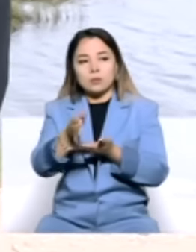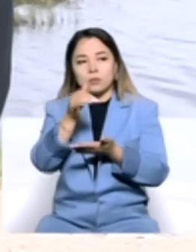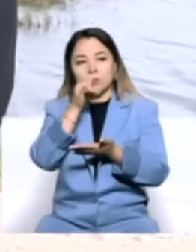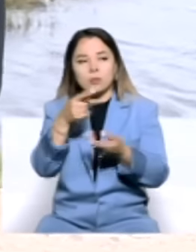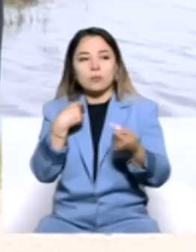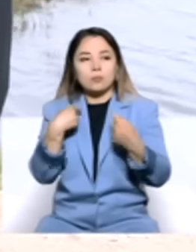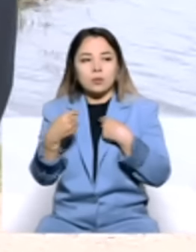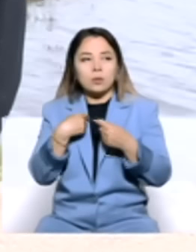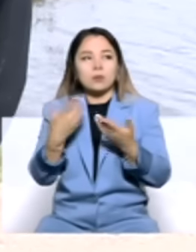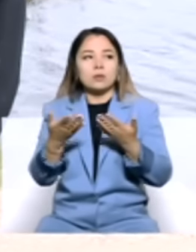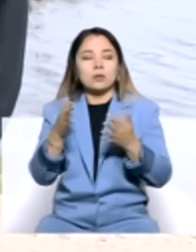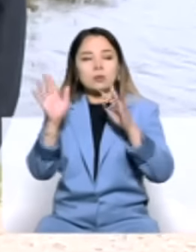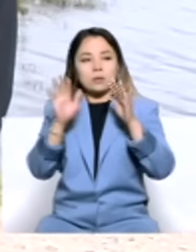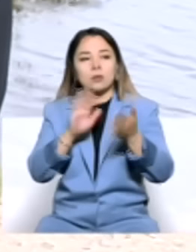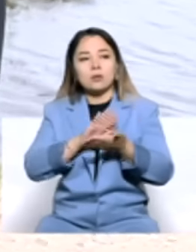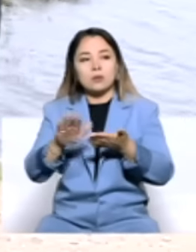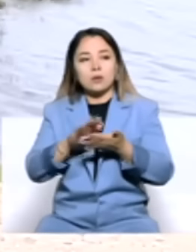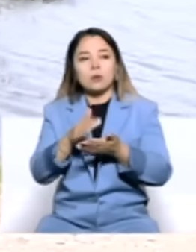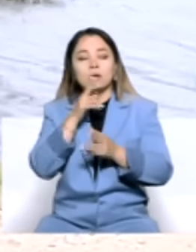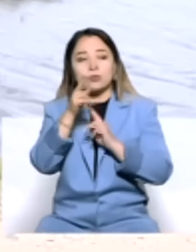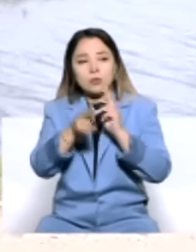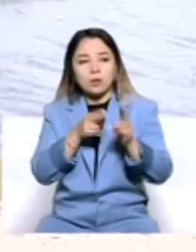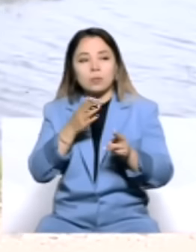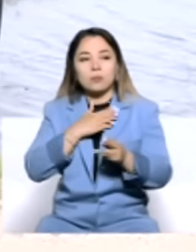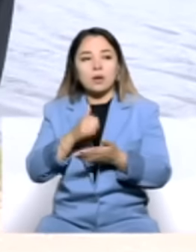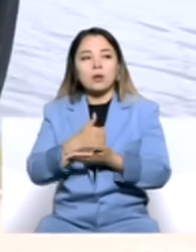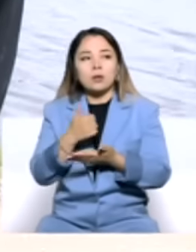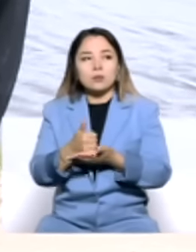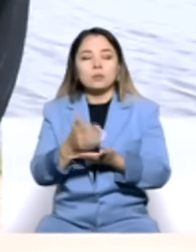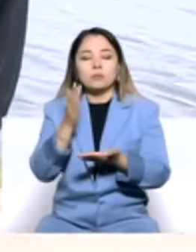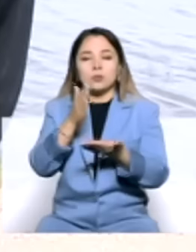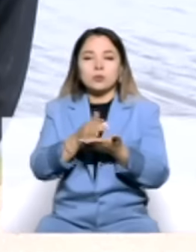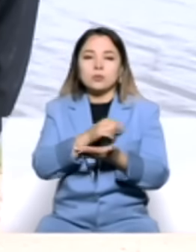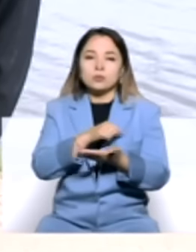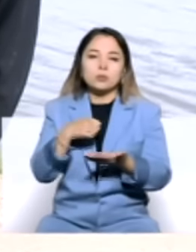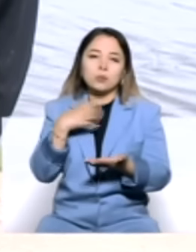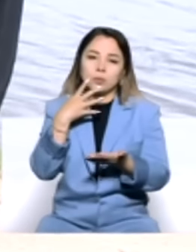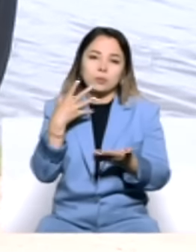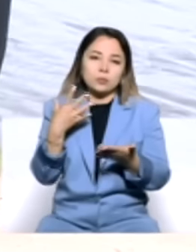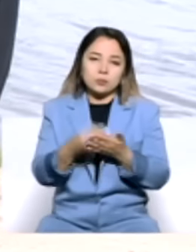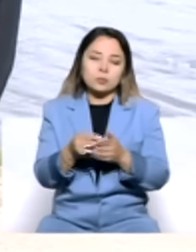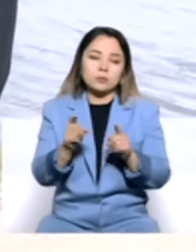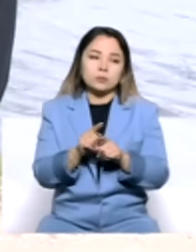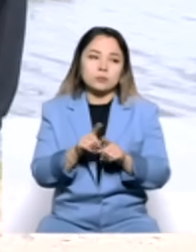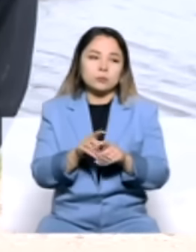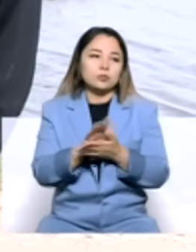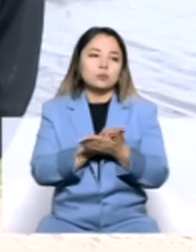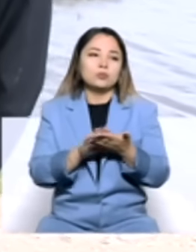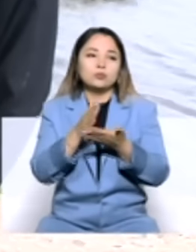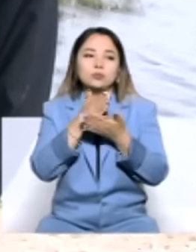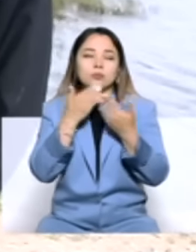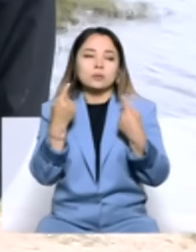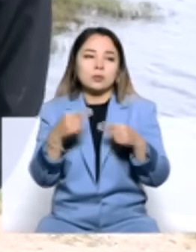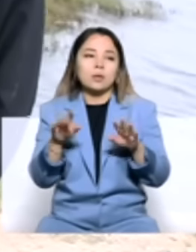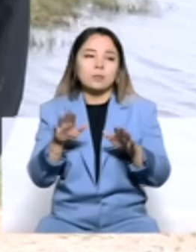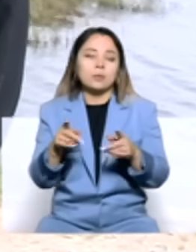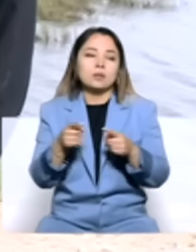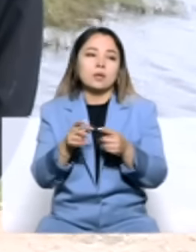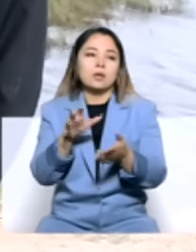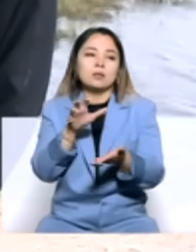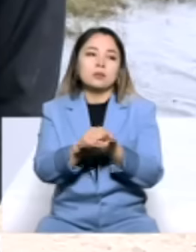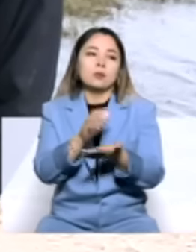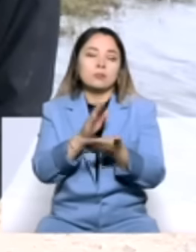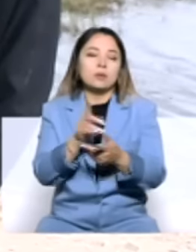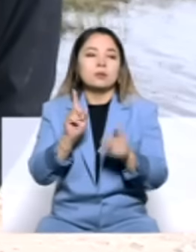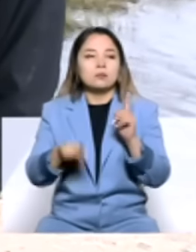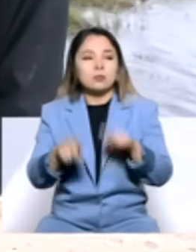Ал қарымызды тазалап бер десек, ол біздің әкімде тіке өзінде жаңағы Пагырчук жок, ол башка жерден жалданып келет,